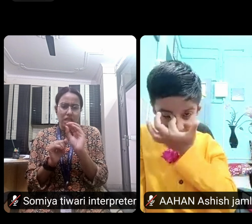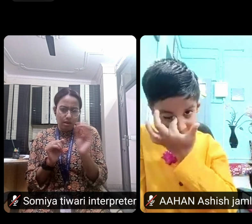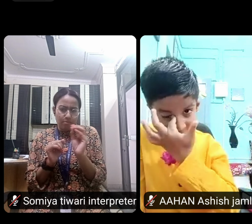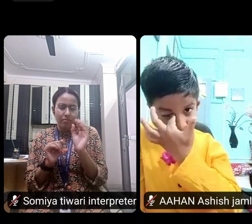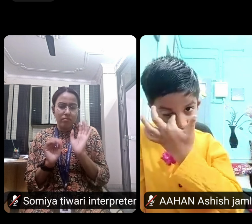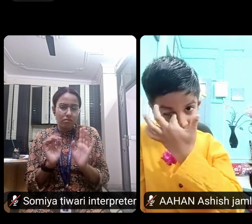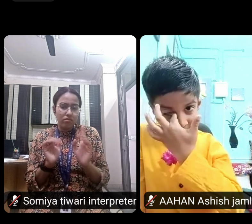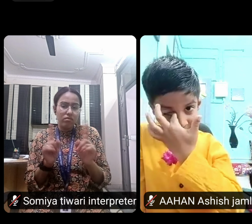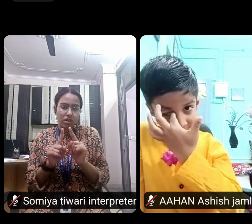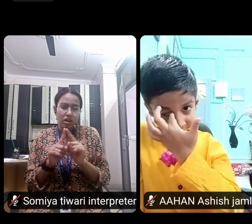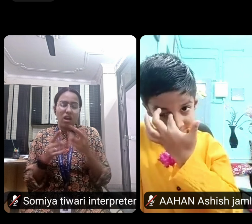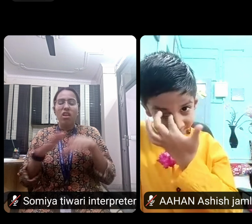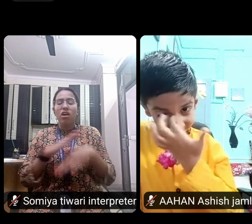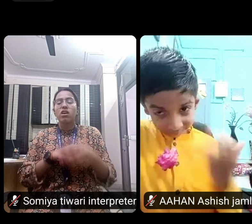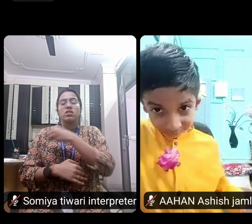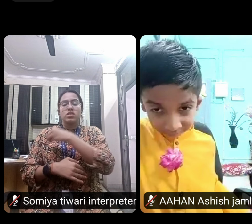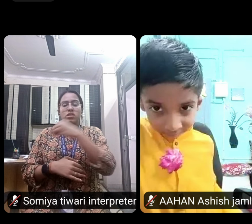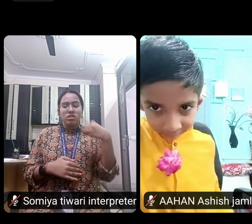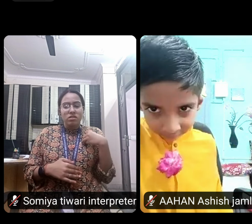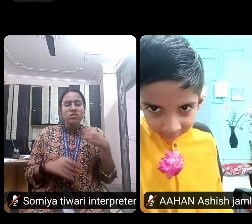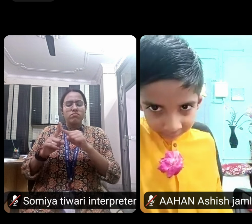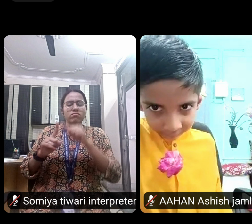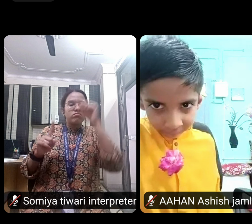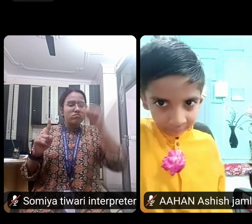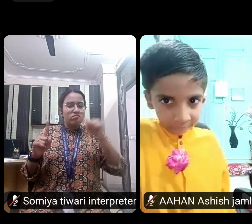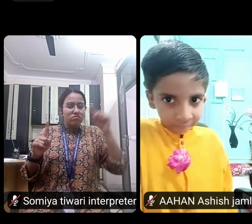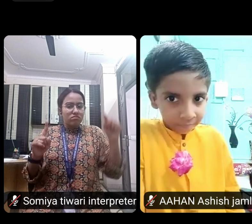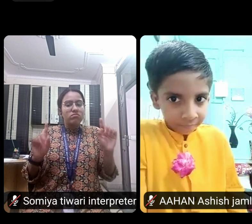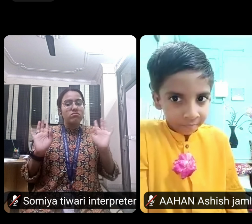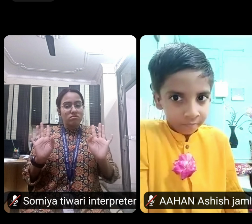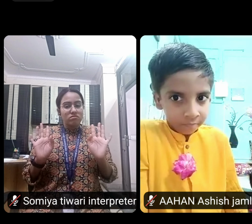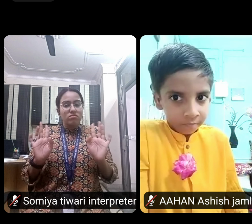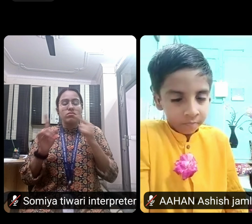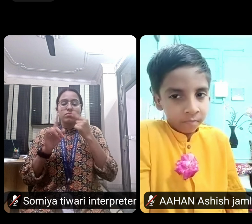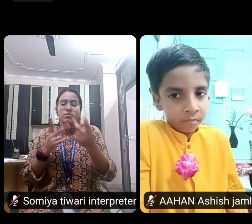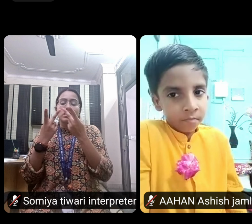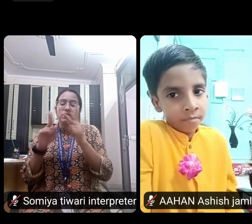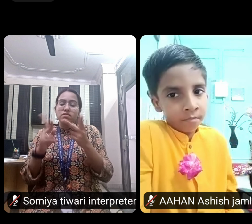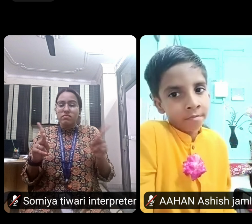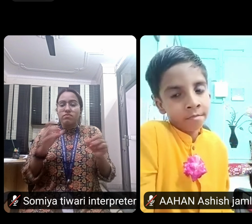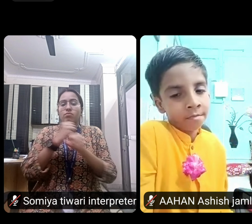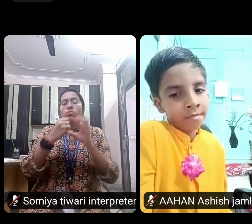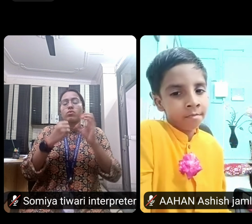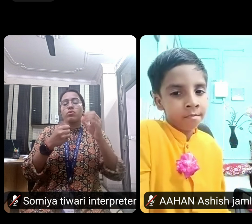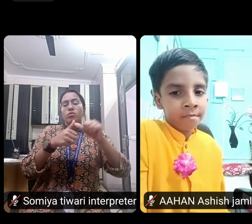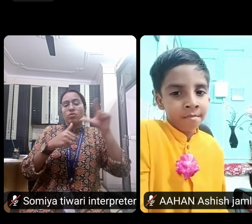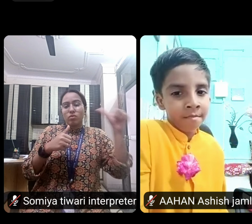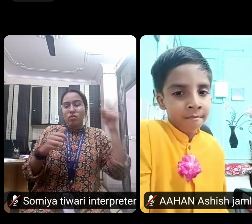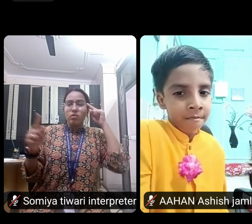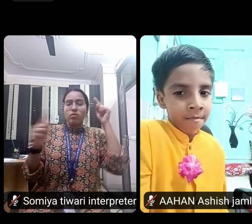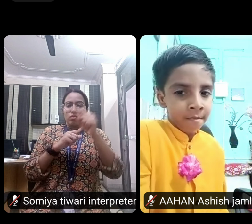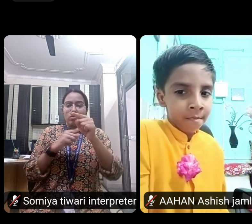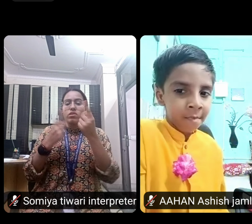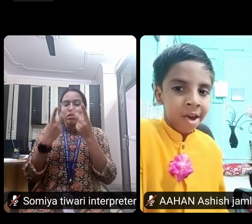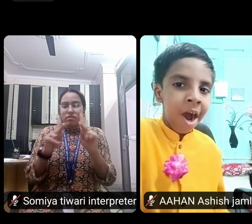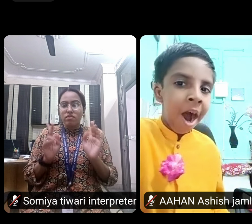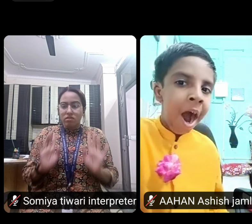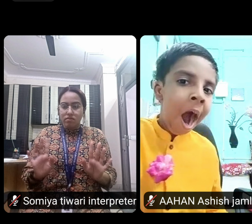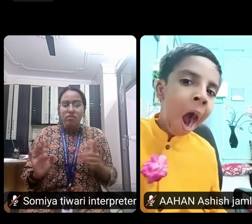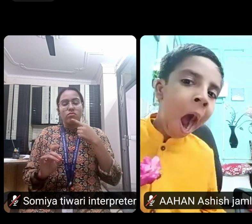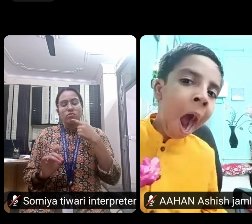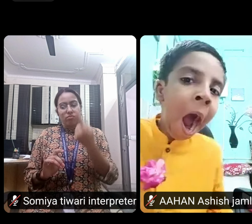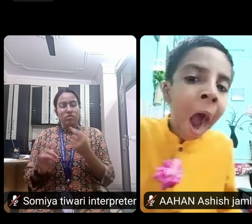उनकी जो मेडिकल कंडीशंस के हिसाब से डिफरेंट गोल सेटिंग रहती है सारे डिफरेंट बच्चों में? जी